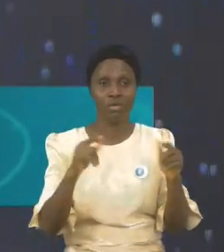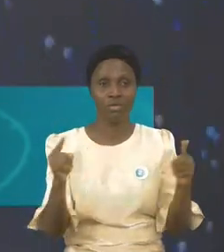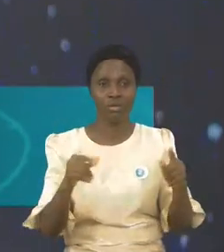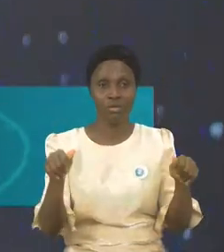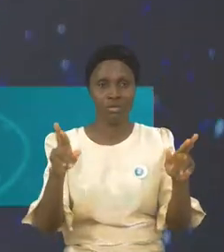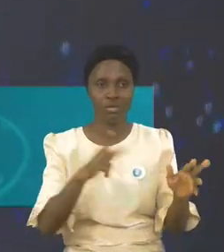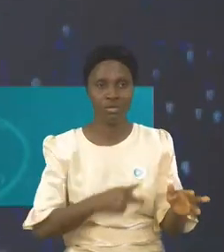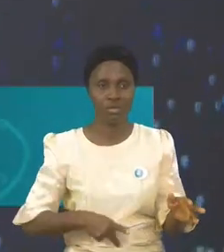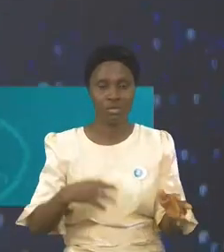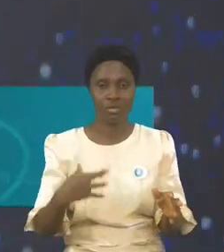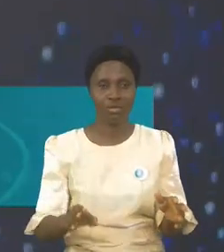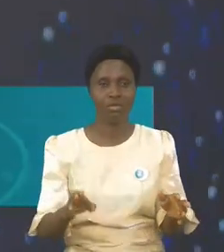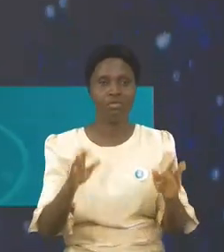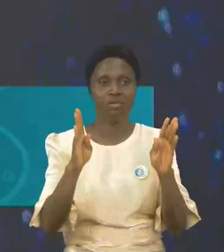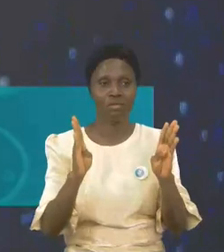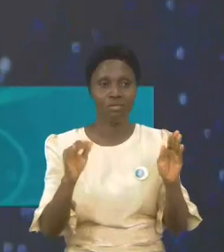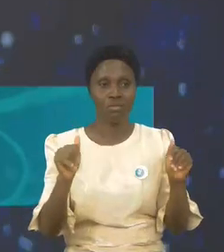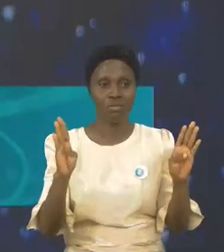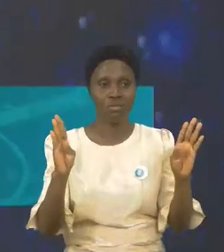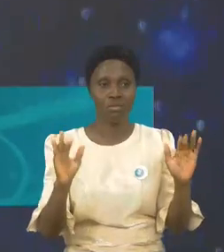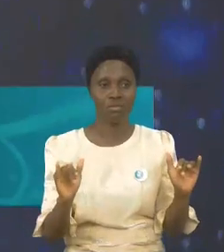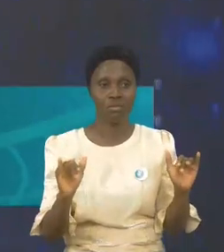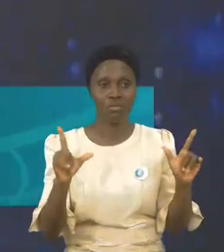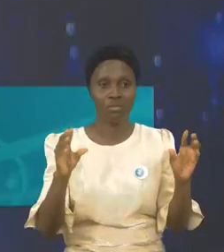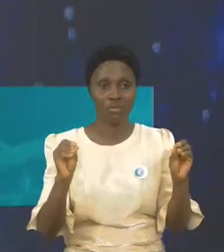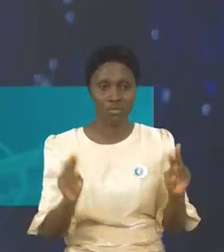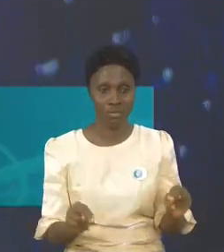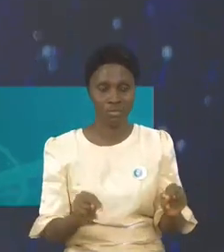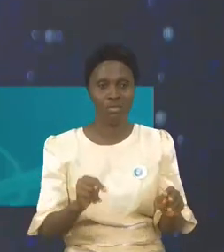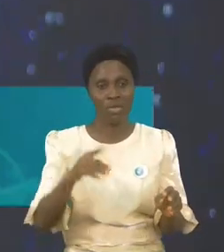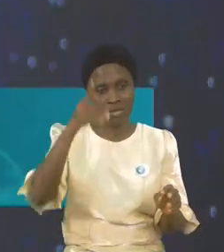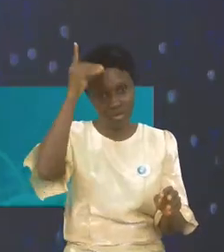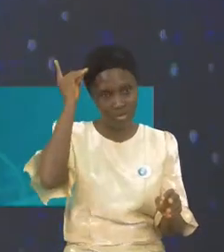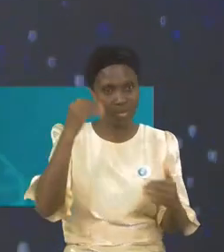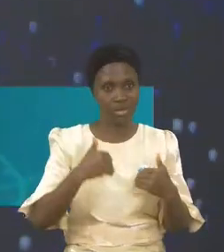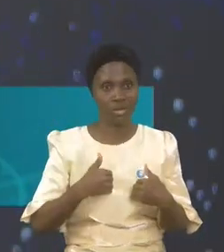eut un songe et des visions